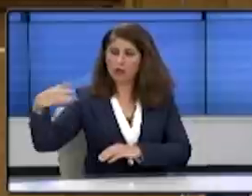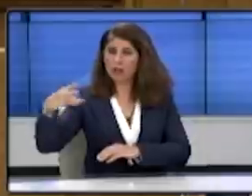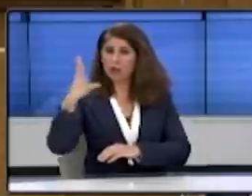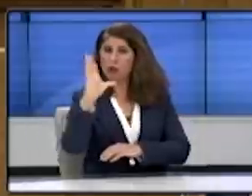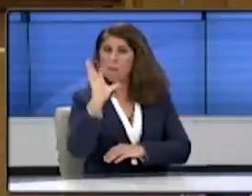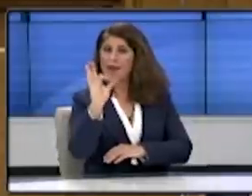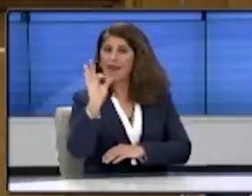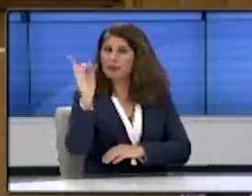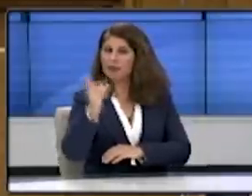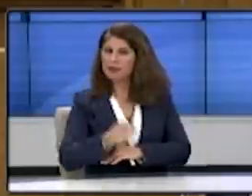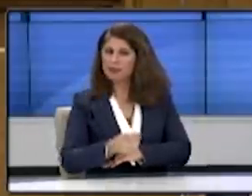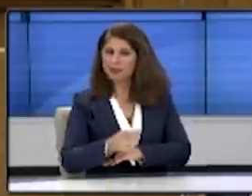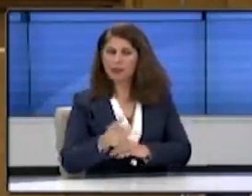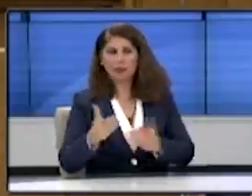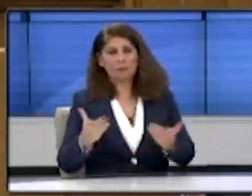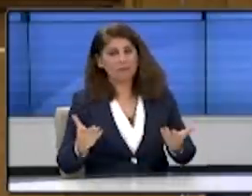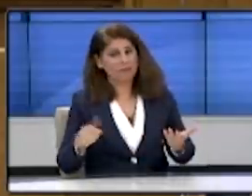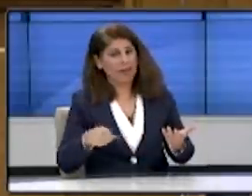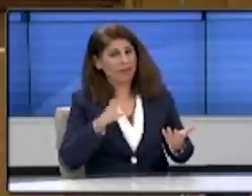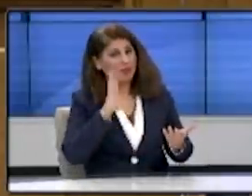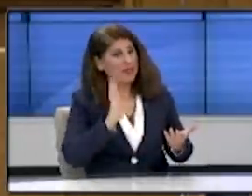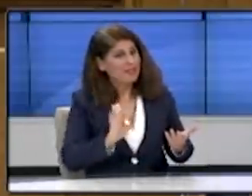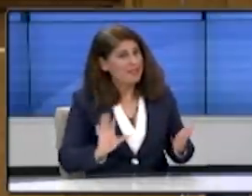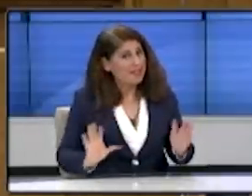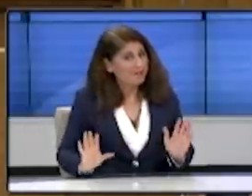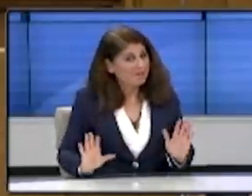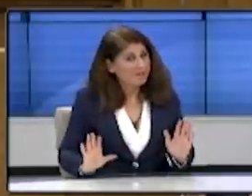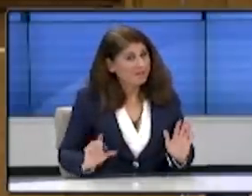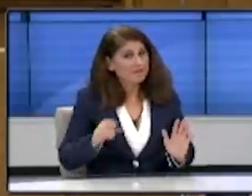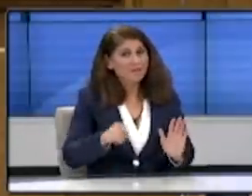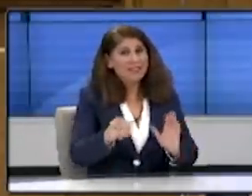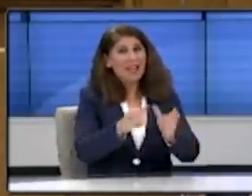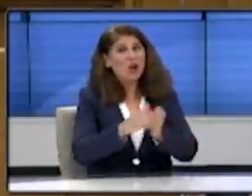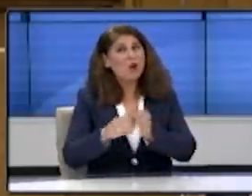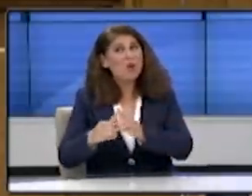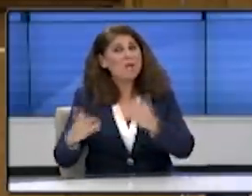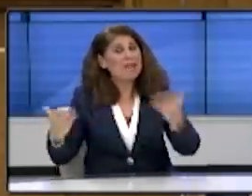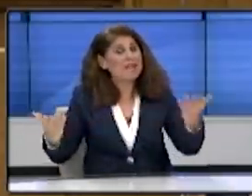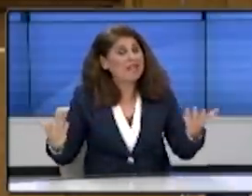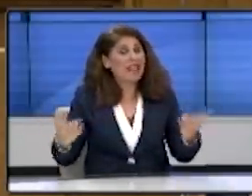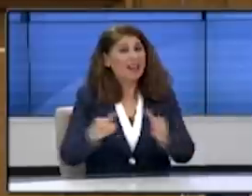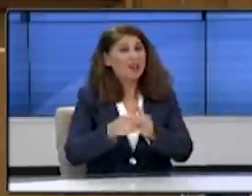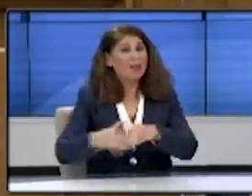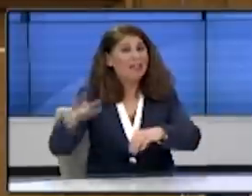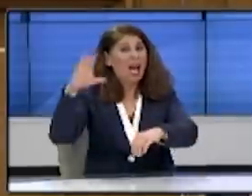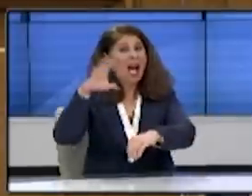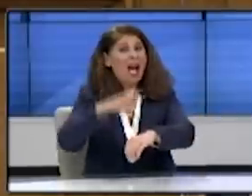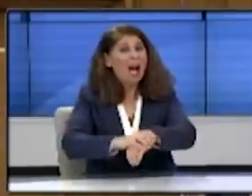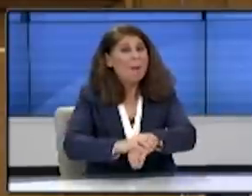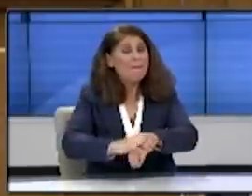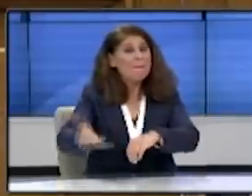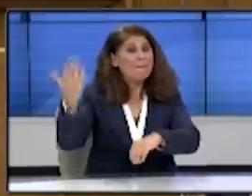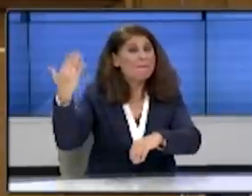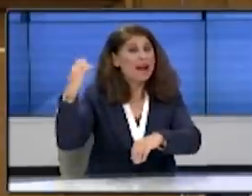το 50%. Αυτό είναι αλήθεια πως μόνο τέτοια κόμματα, κόμματα της αμαρτωλής